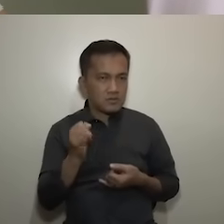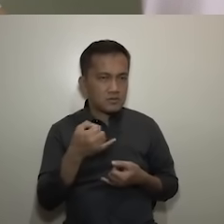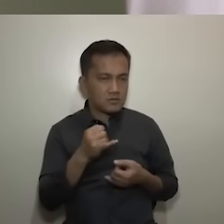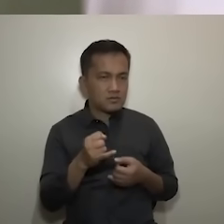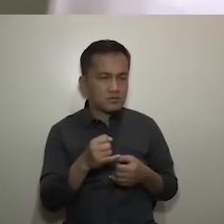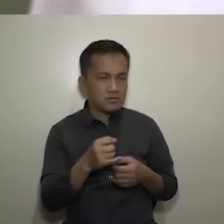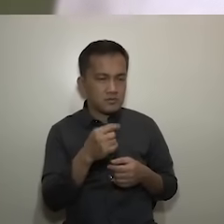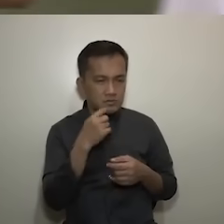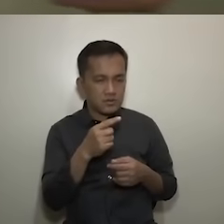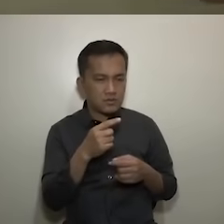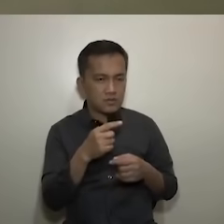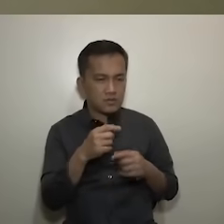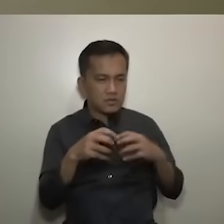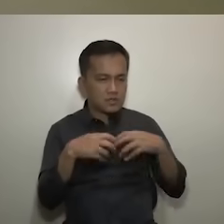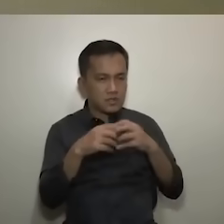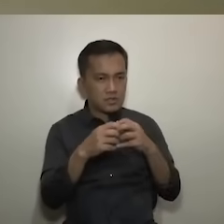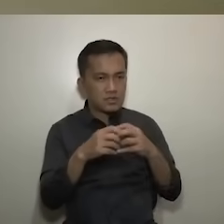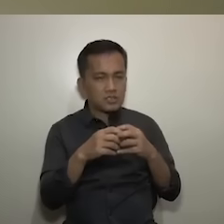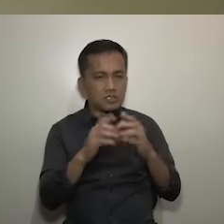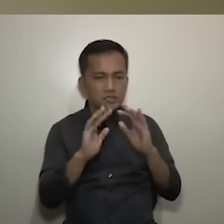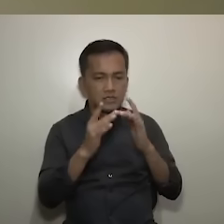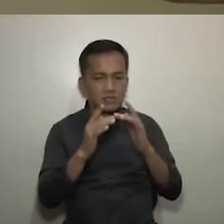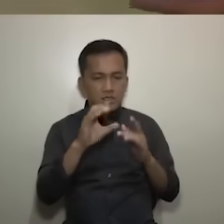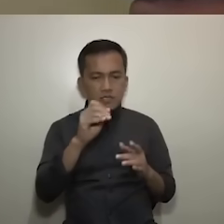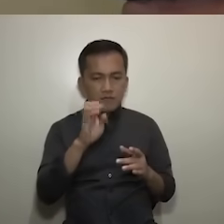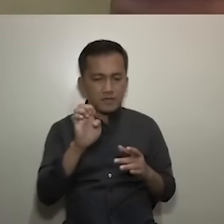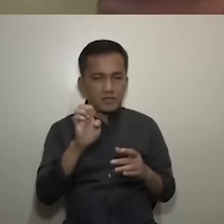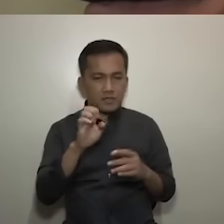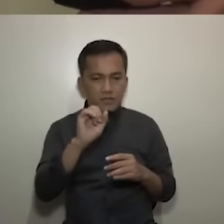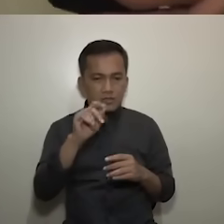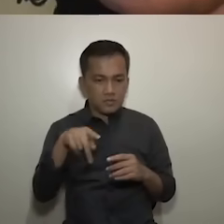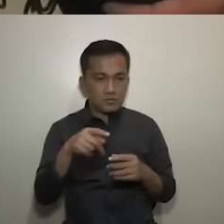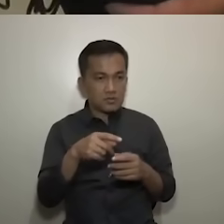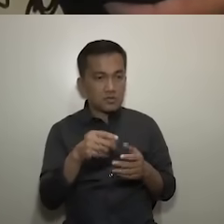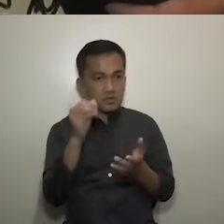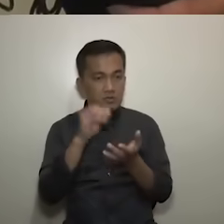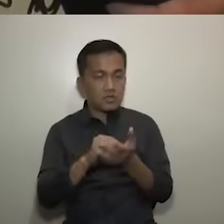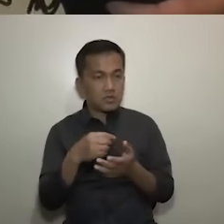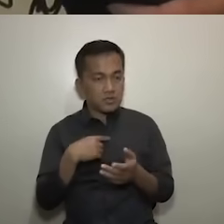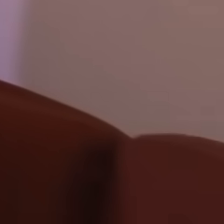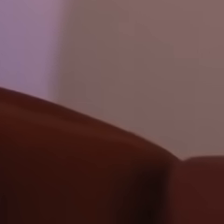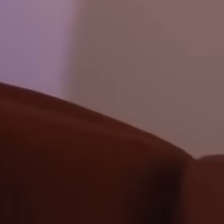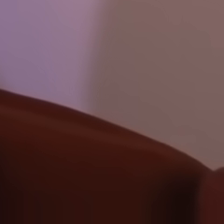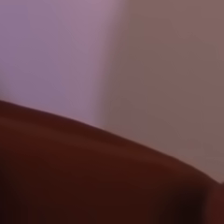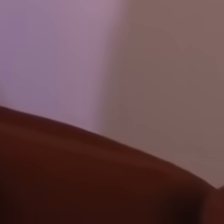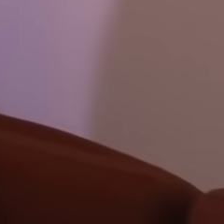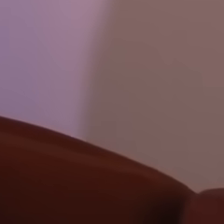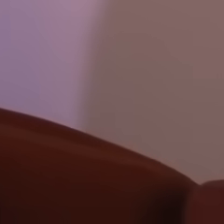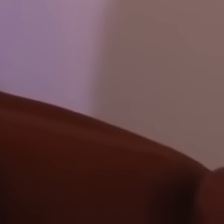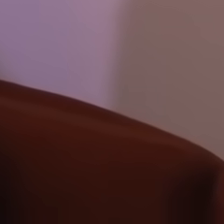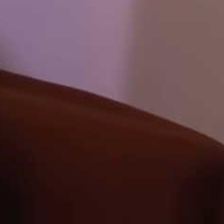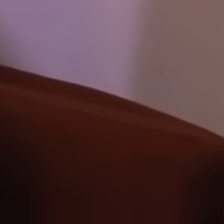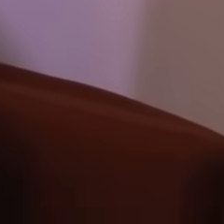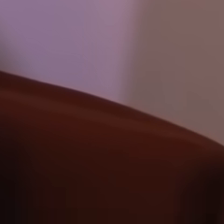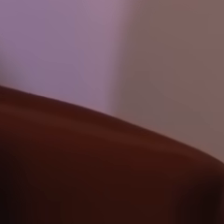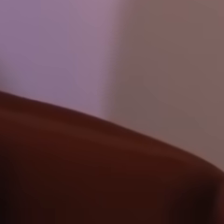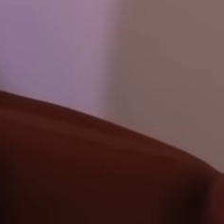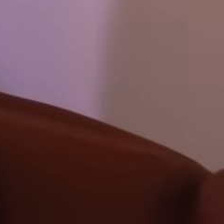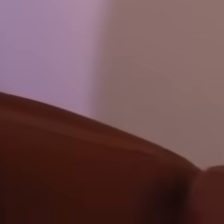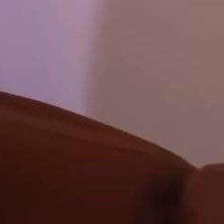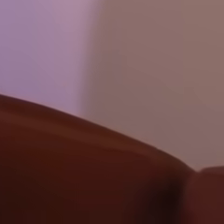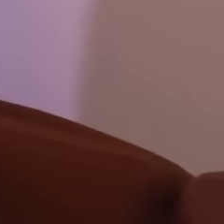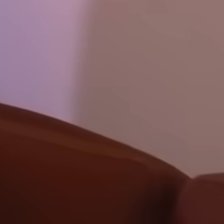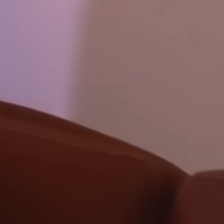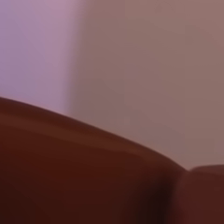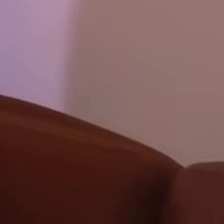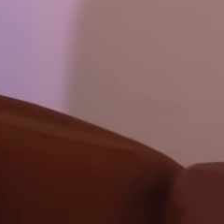po yung sinasabi ko na nagtayo kami ng internet cafe shop na inutangan niya ako ng 271,000 na para magtayo noon na nag-recruit ulit kami